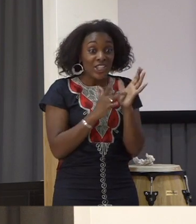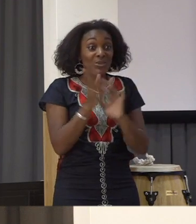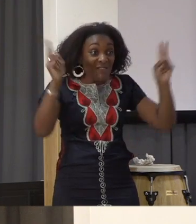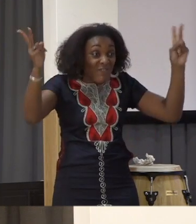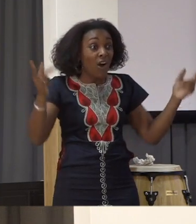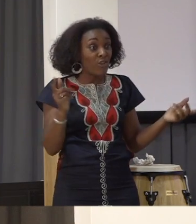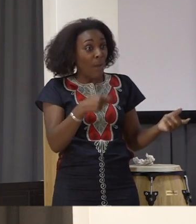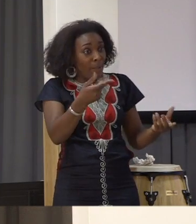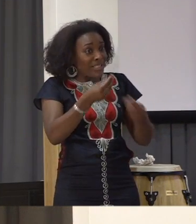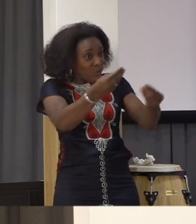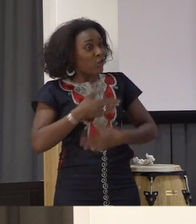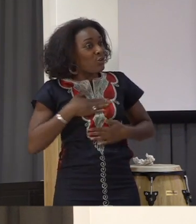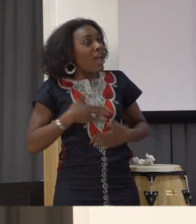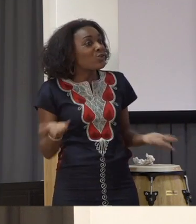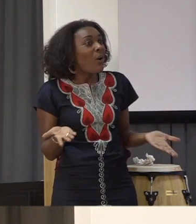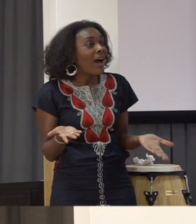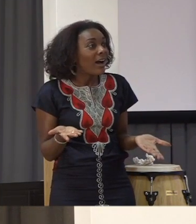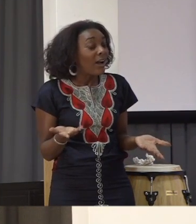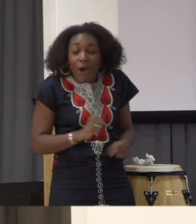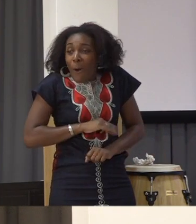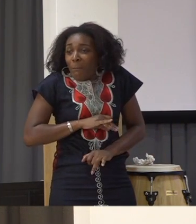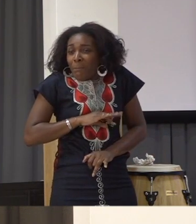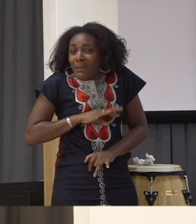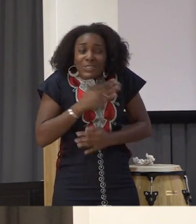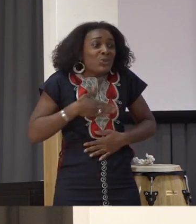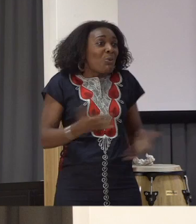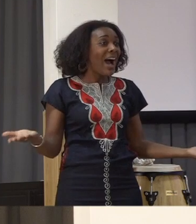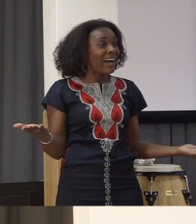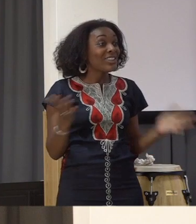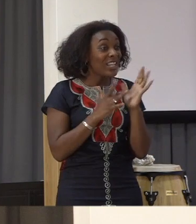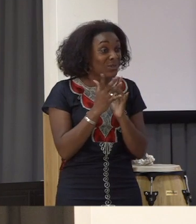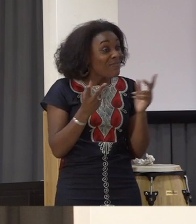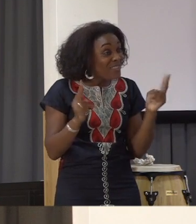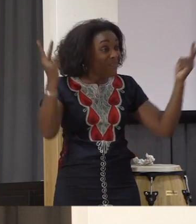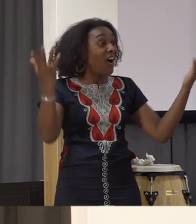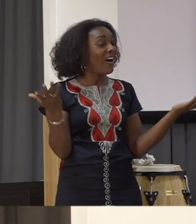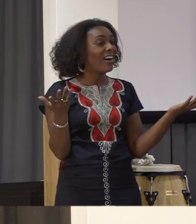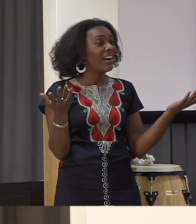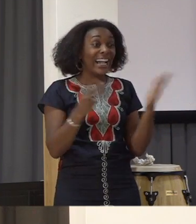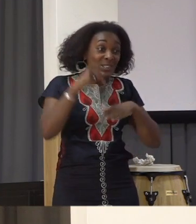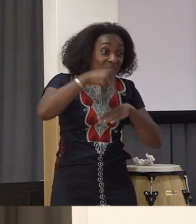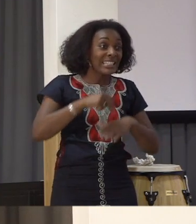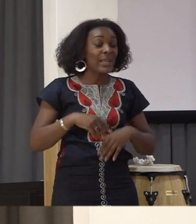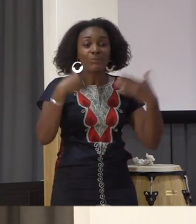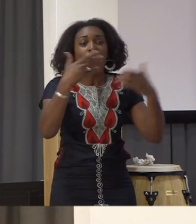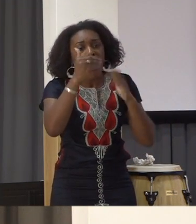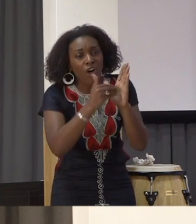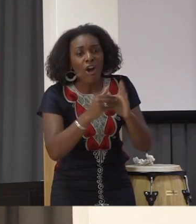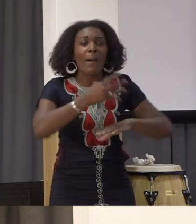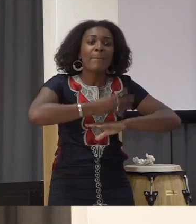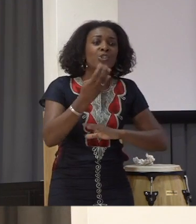est vivant. Et cela nous remplit de joie. Gloire à Dieu. Il est ressuscité. Matthieu 24, il